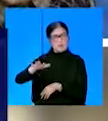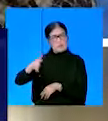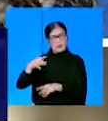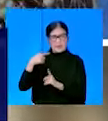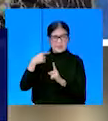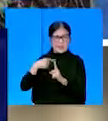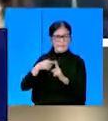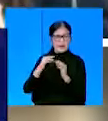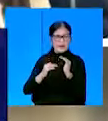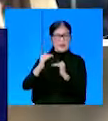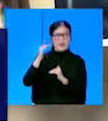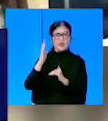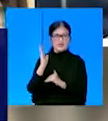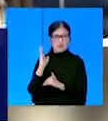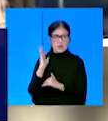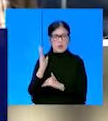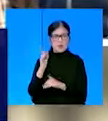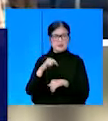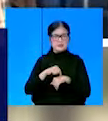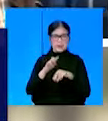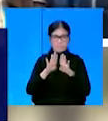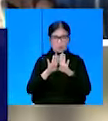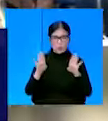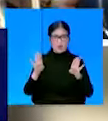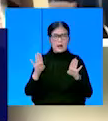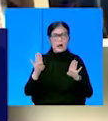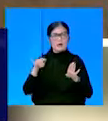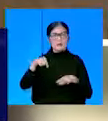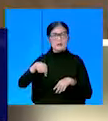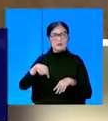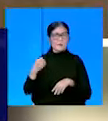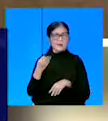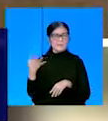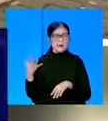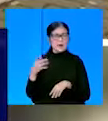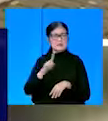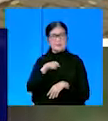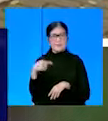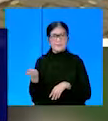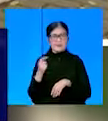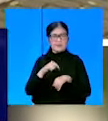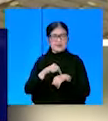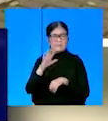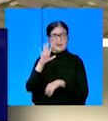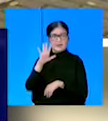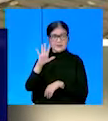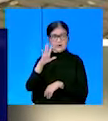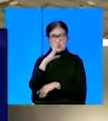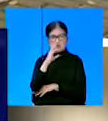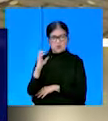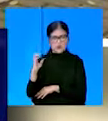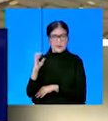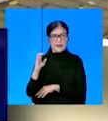secara signifikan. Dan mengenai jam operasional sendiri, Taman Marga Satwa Ragunan ini akan buka sampai 17 sore nanti. Masyarakat